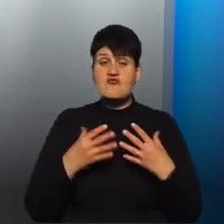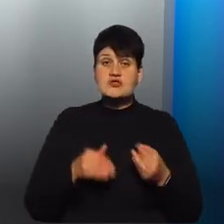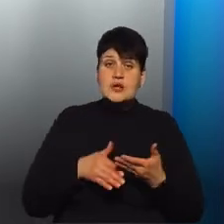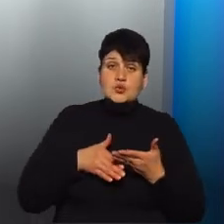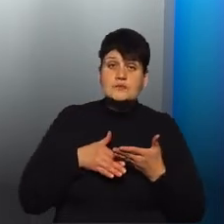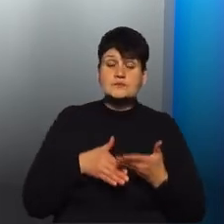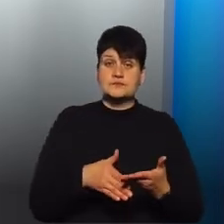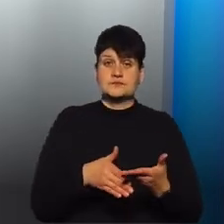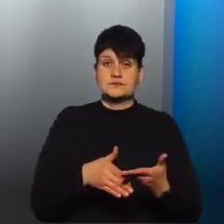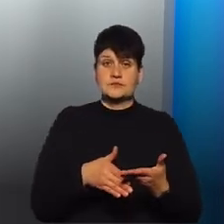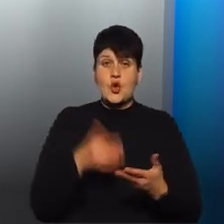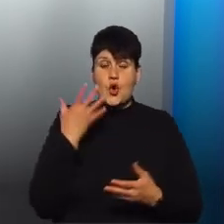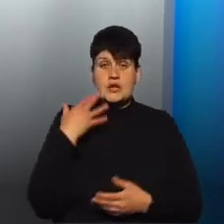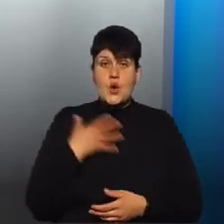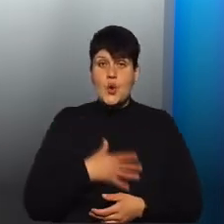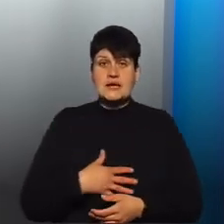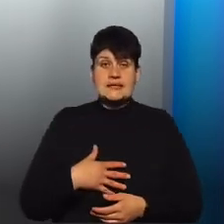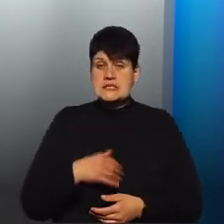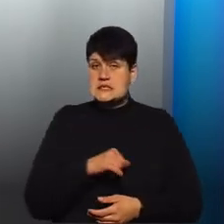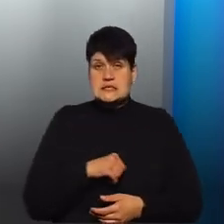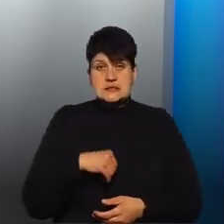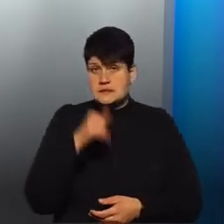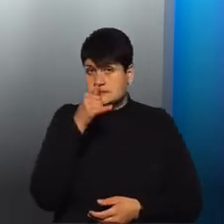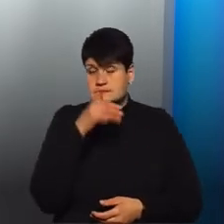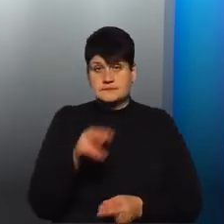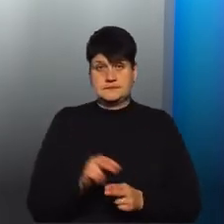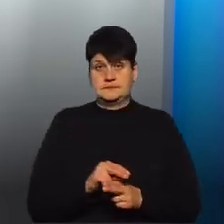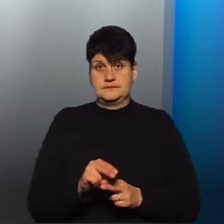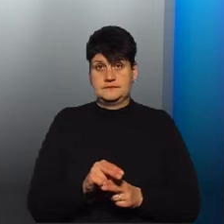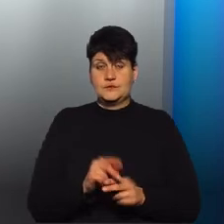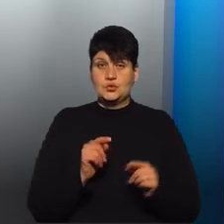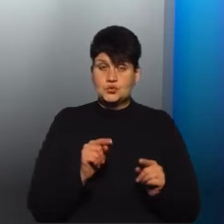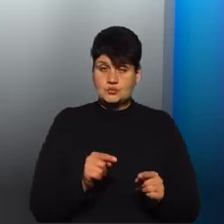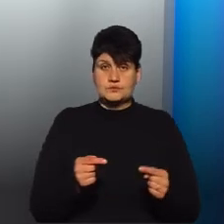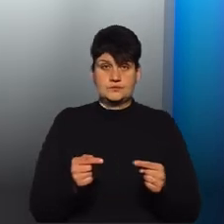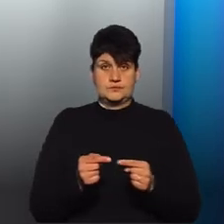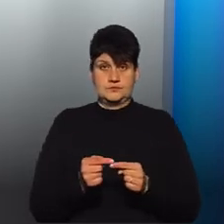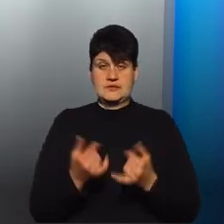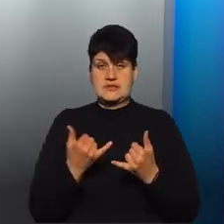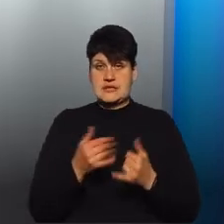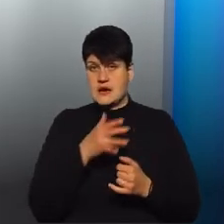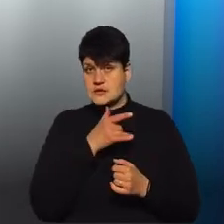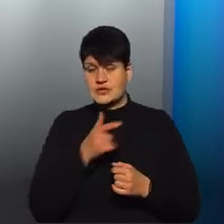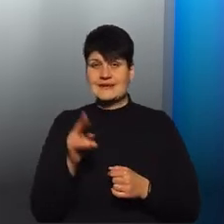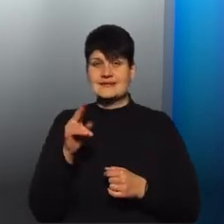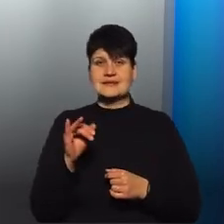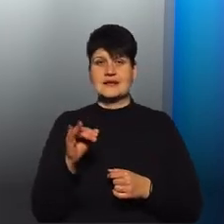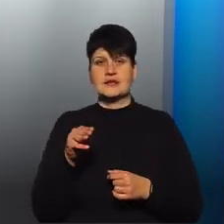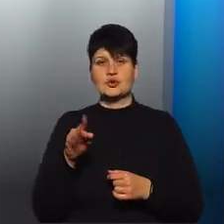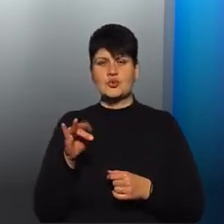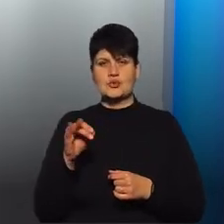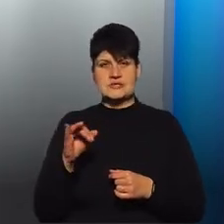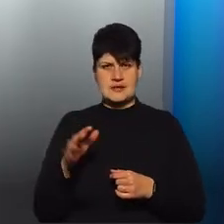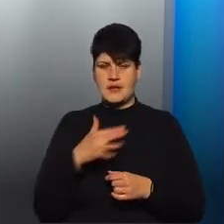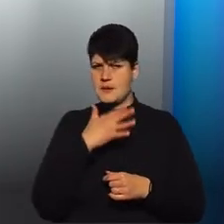коли вже організм не може дати собі, скажімо так, раду. Тому однозначно, зараз в нас сезон цитрусових, так? Багато вітаміну С,